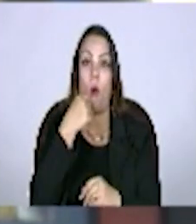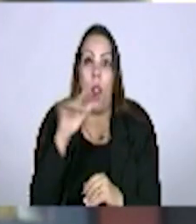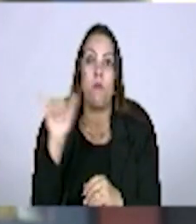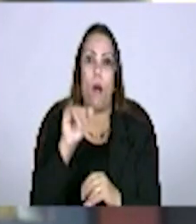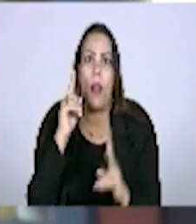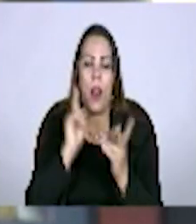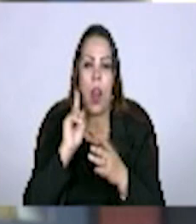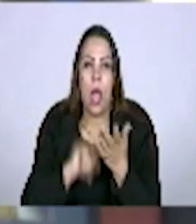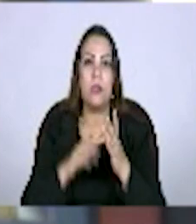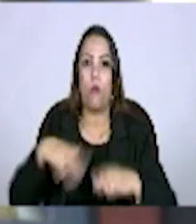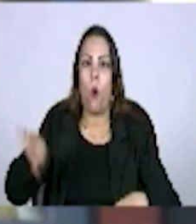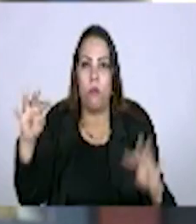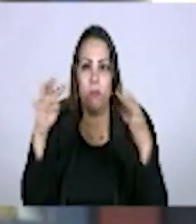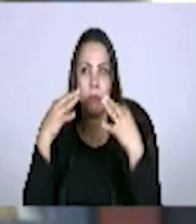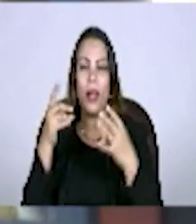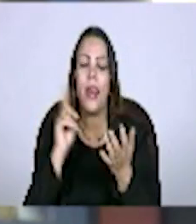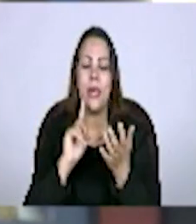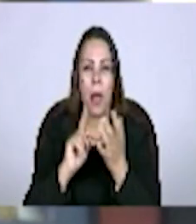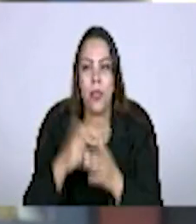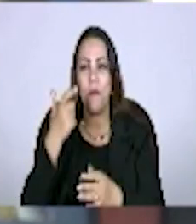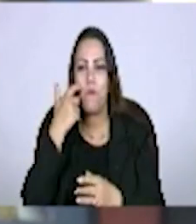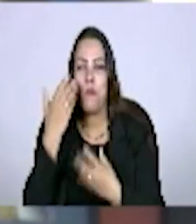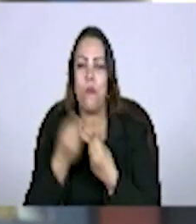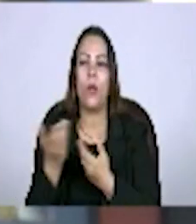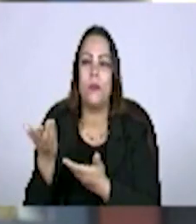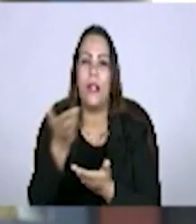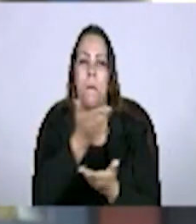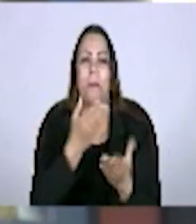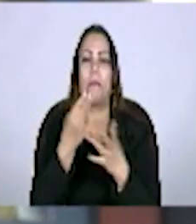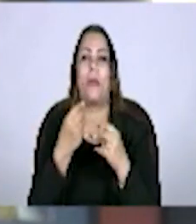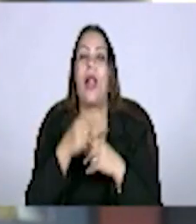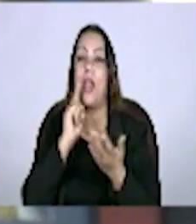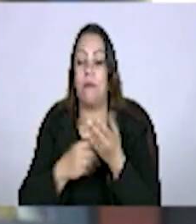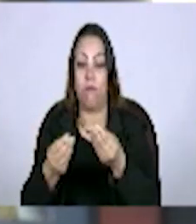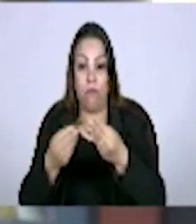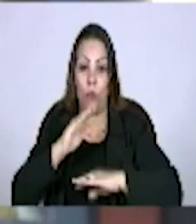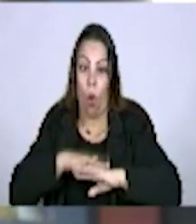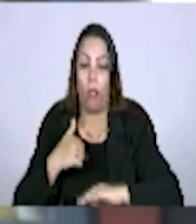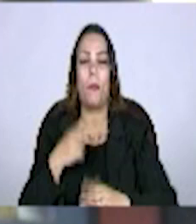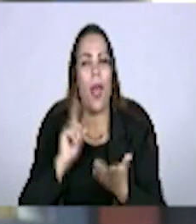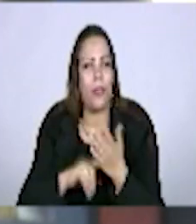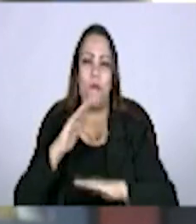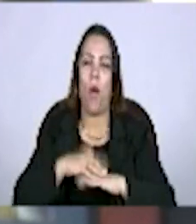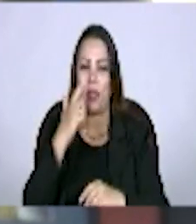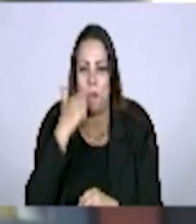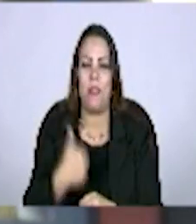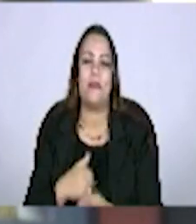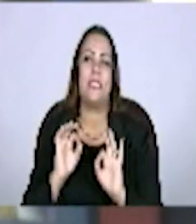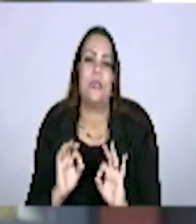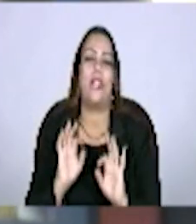اهتمامي او افرض على الاخرين ان هم يقدمون لي الاحترام والتقدير الواجب لابد في